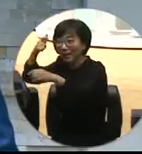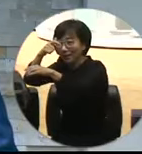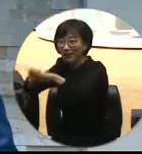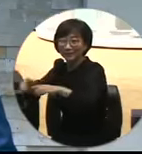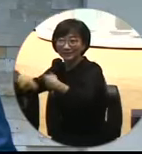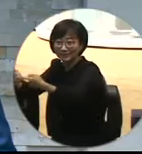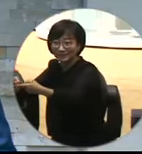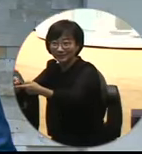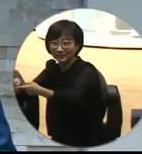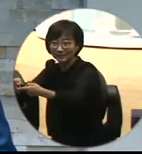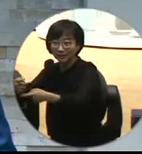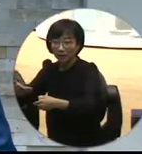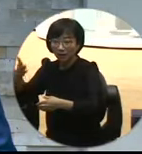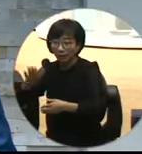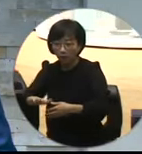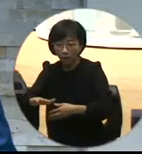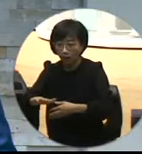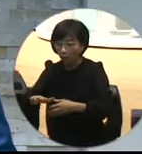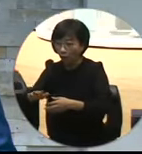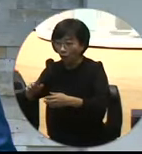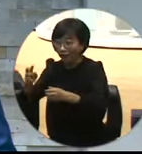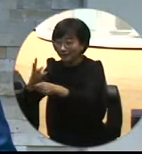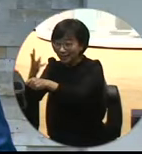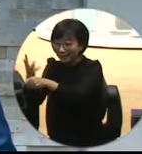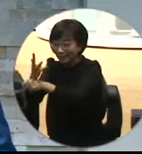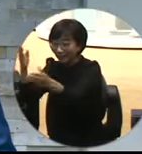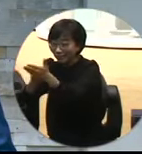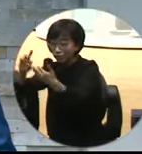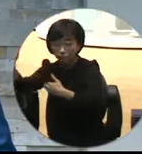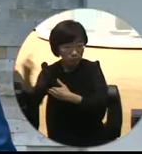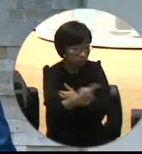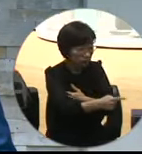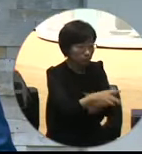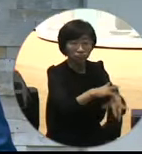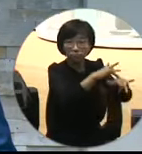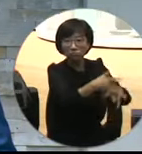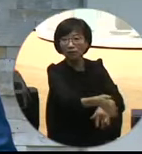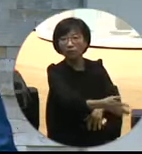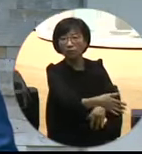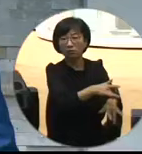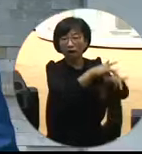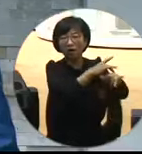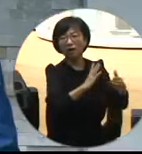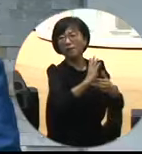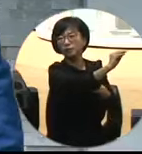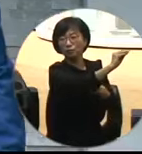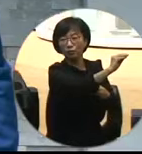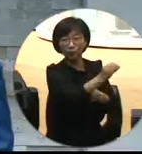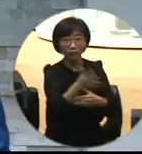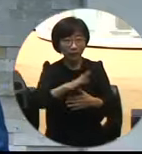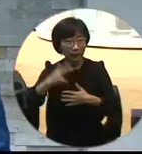다음 주를 교회 왔더라니까. 도대체 교회가 뭐 안 된대 이렇게. 여러분